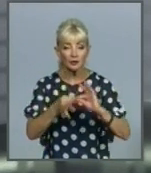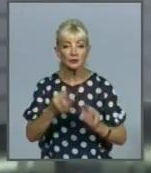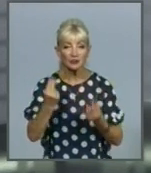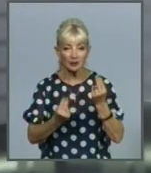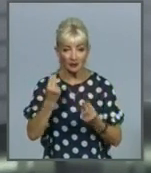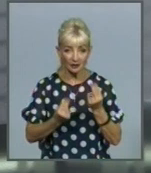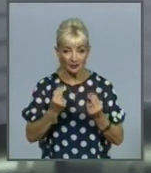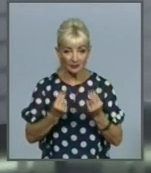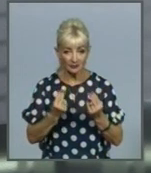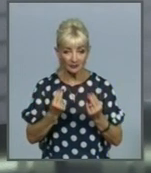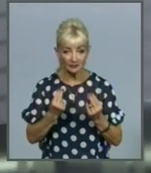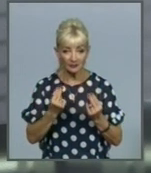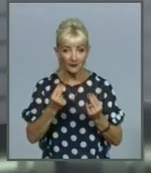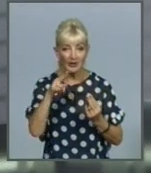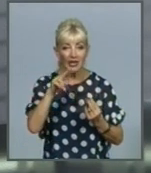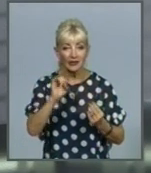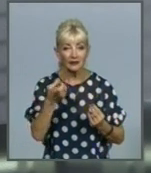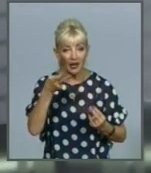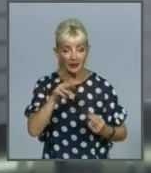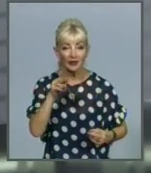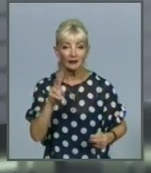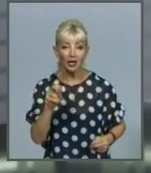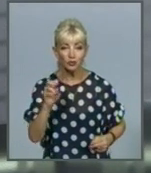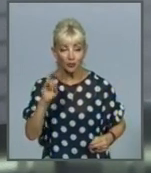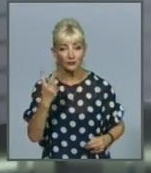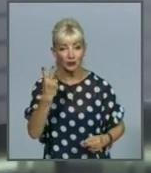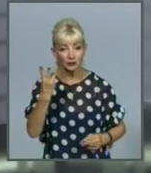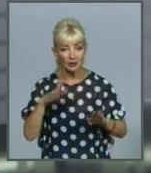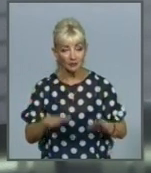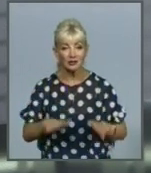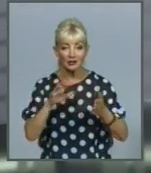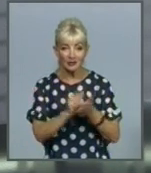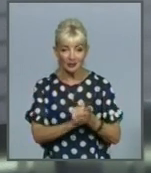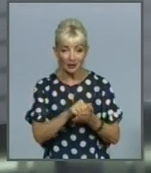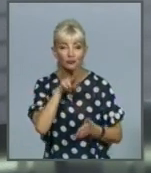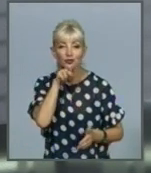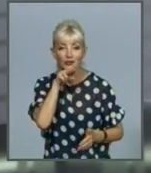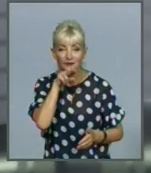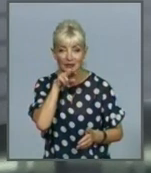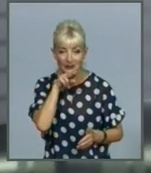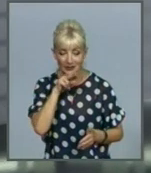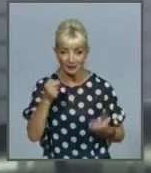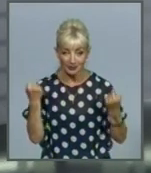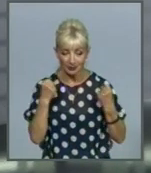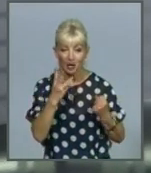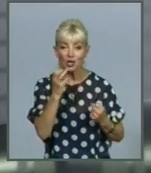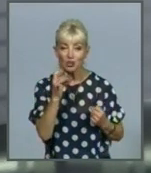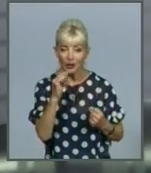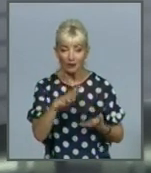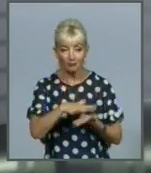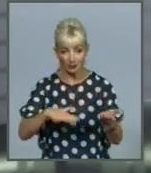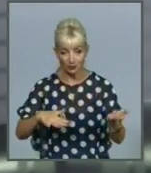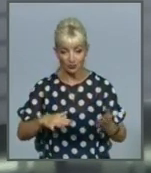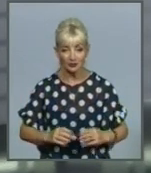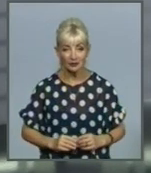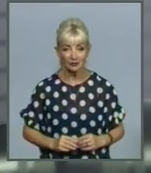игр Дарья Ткачева. Второе и третье места заняли черновицкие велосипедистки. Александр Шариков продолжит